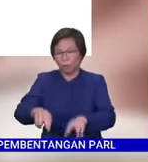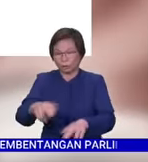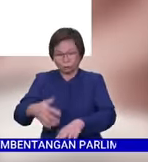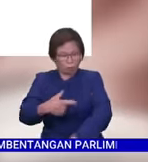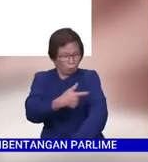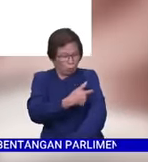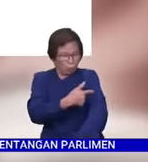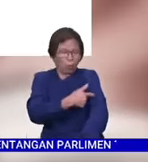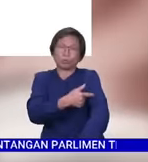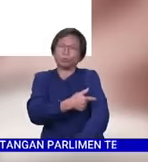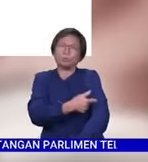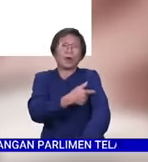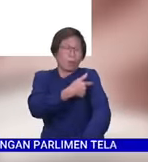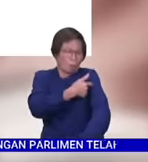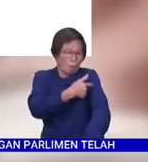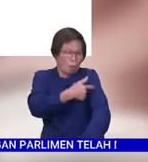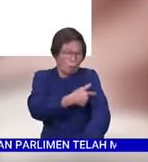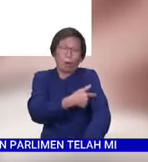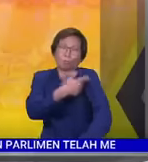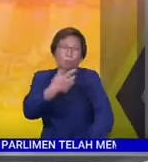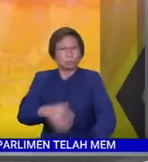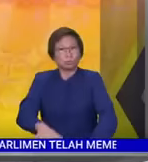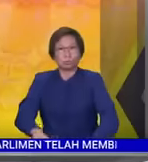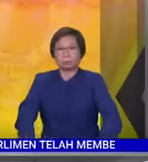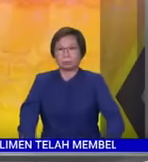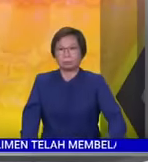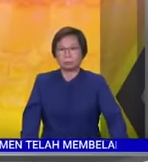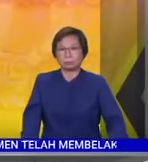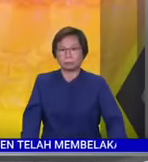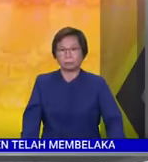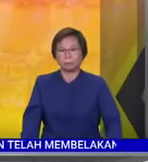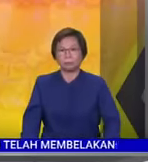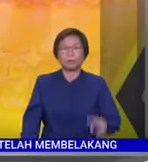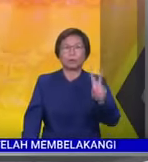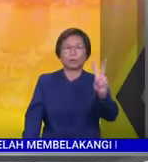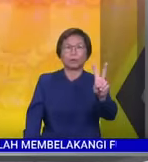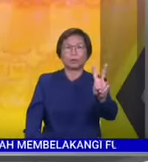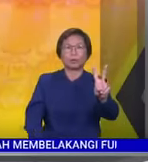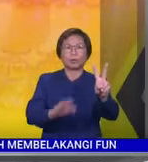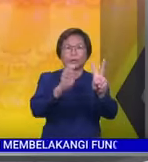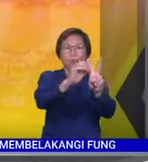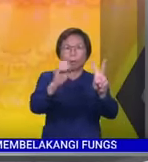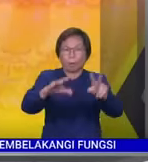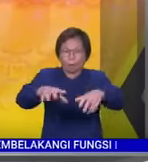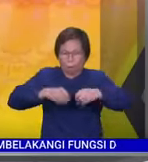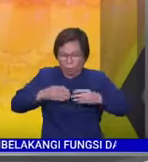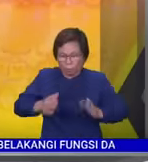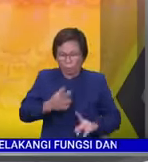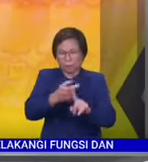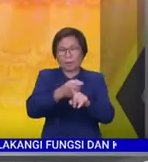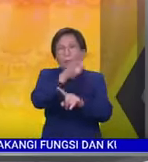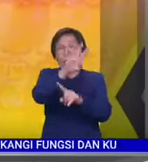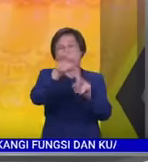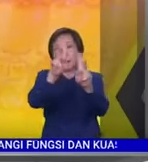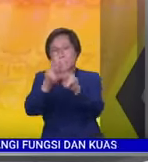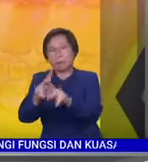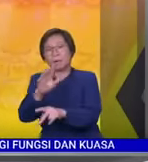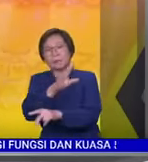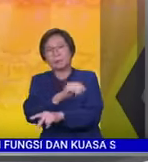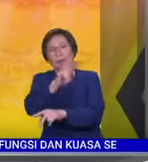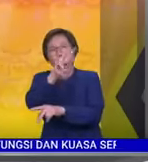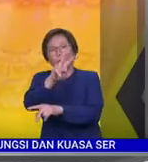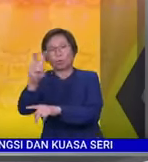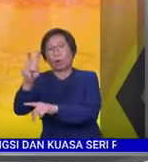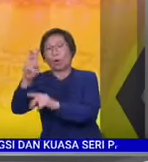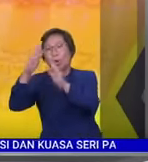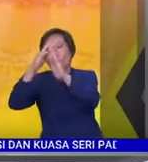rakyat telah melengkapkan kedua Duos selama 200 penerima dari empat buah Kampung dan 22